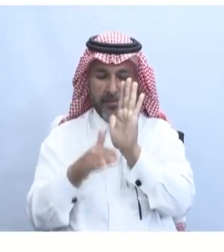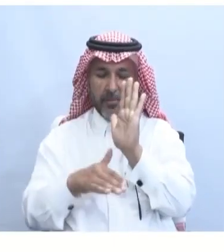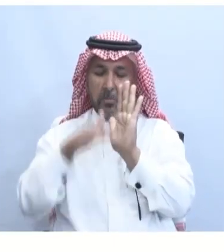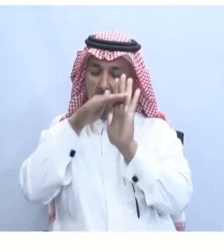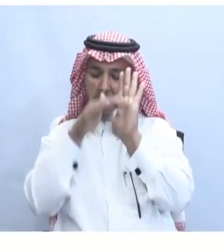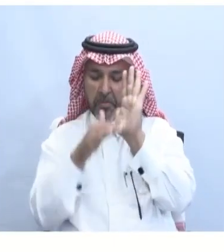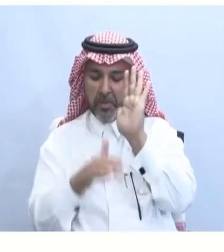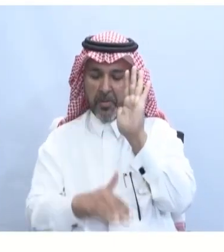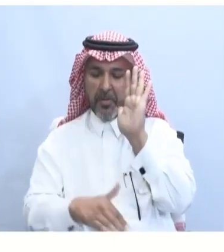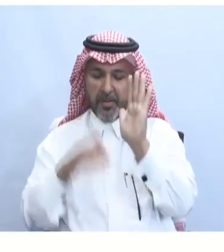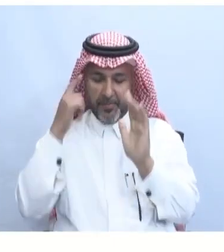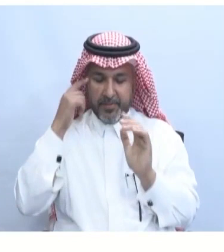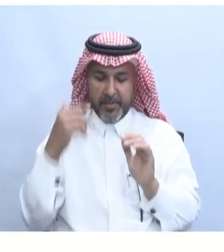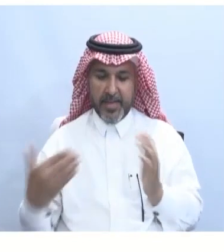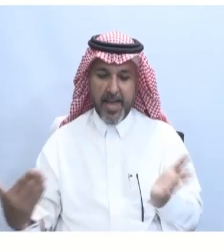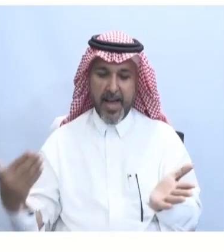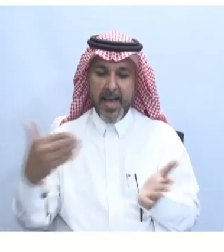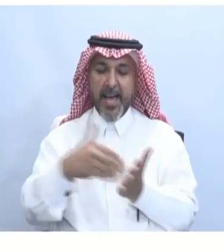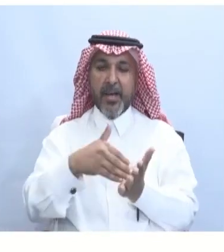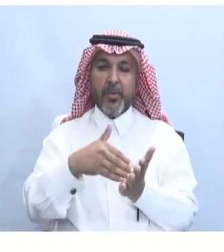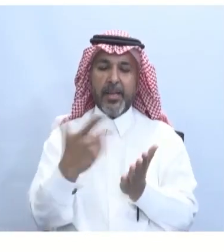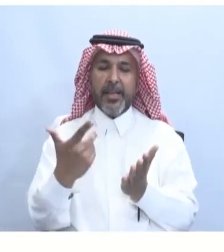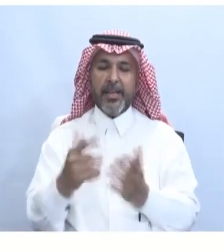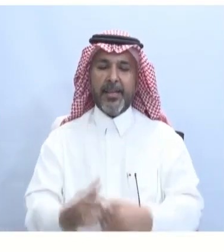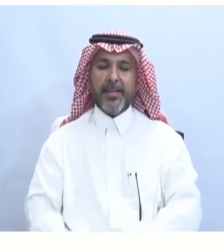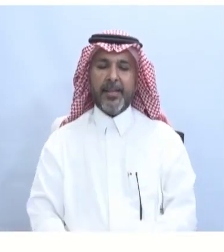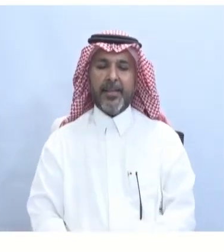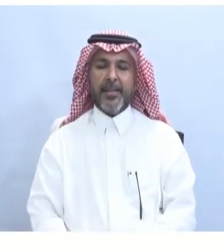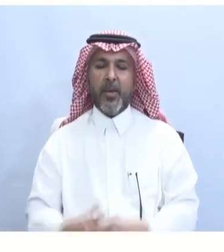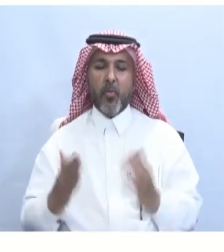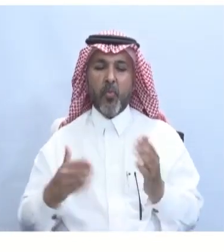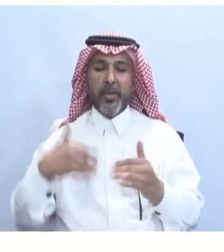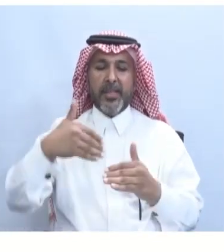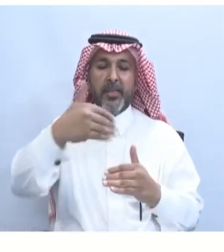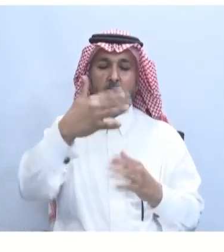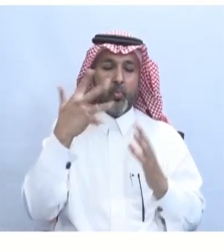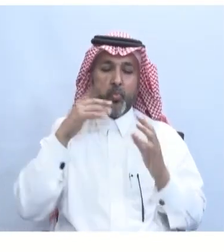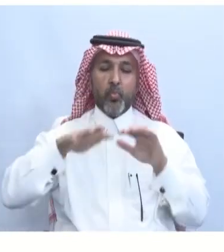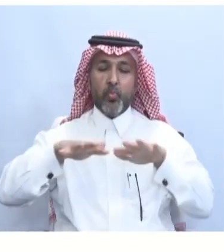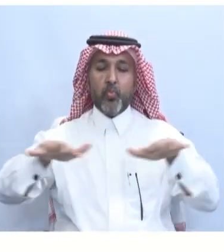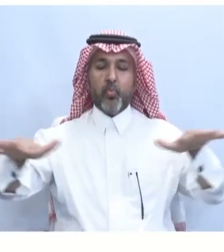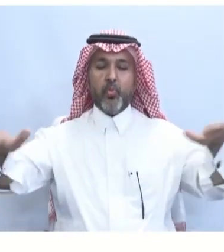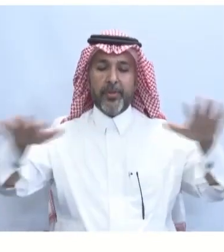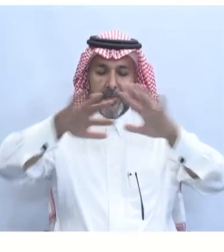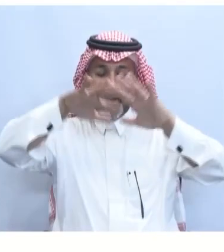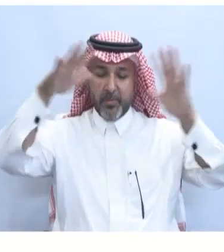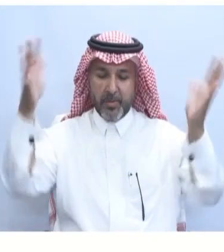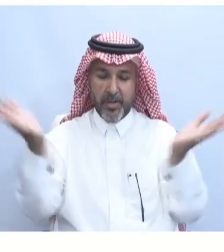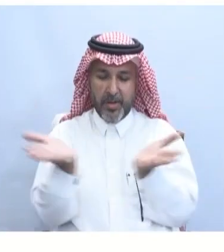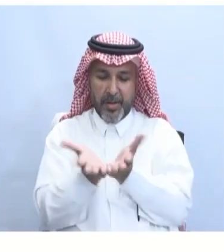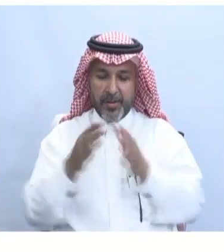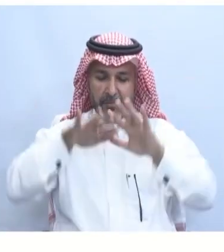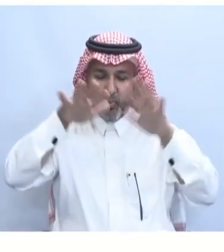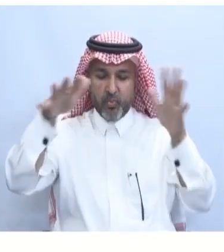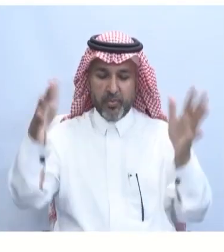العباسيه حتى وصلت هذه الحضاره التي انبثقت من المدينه المنوره وصلت